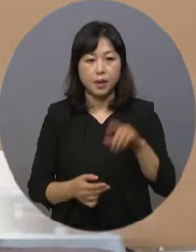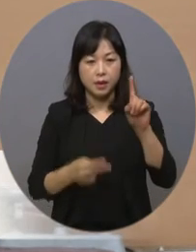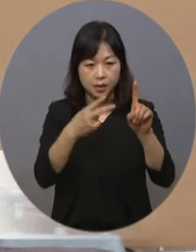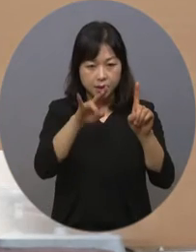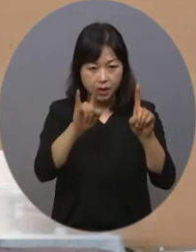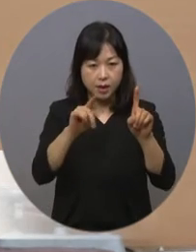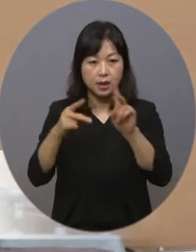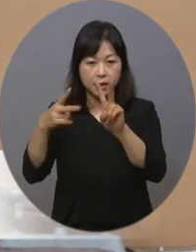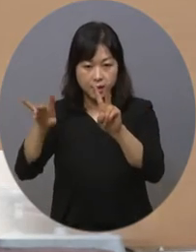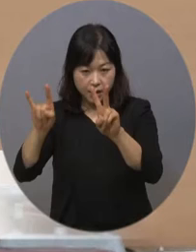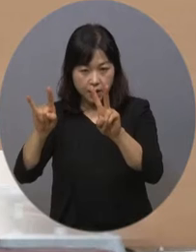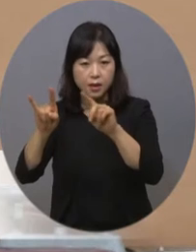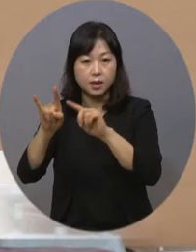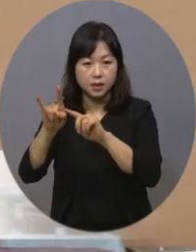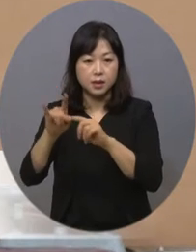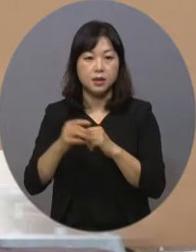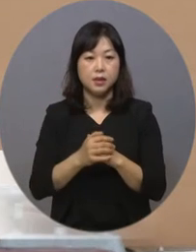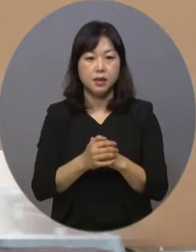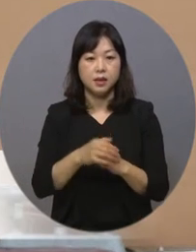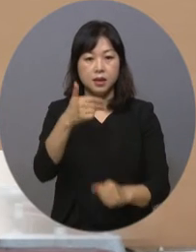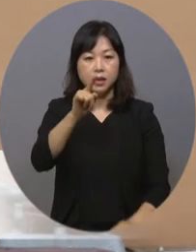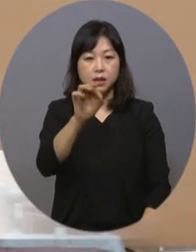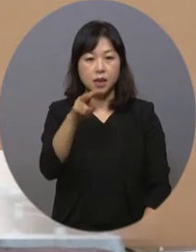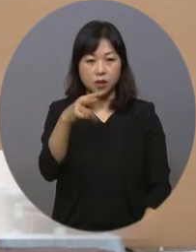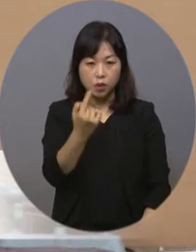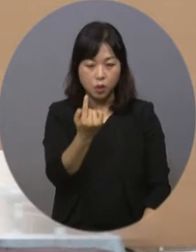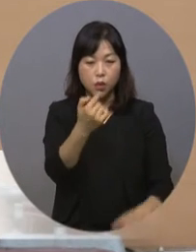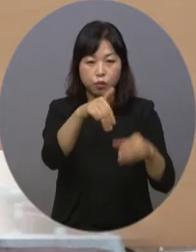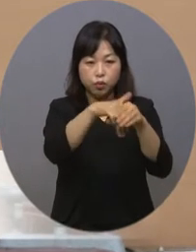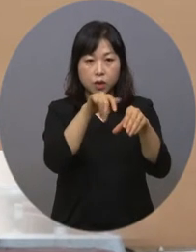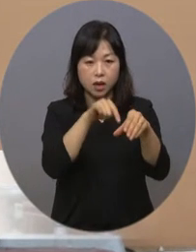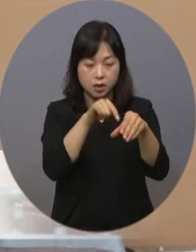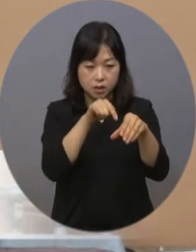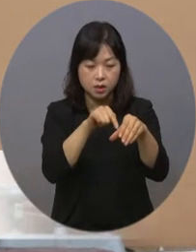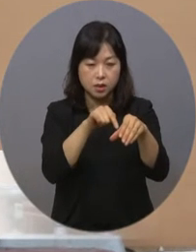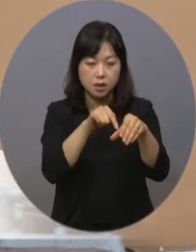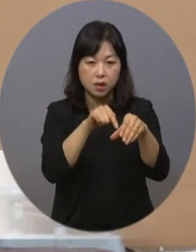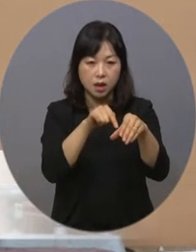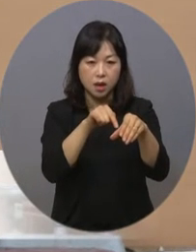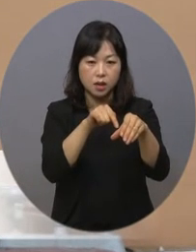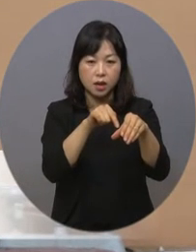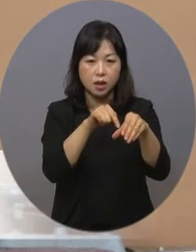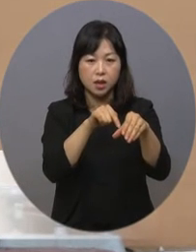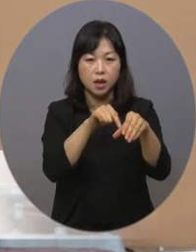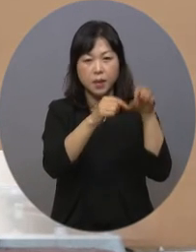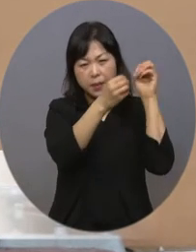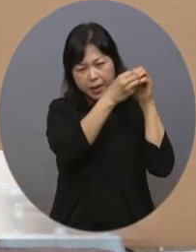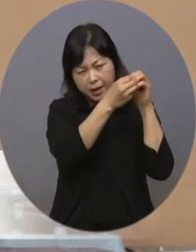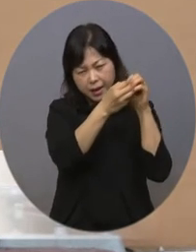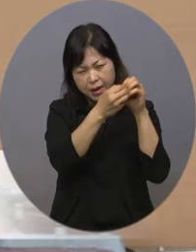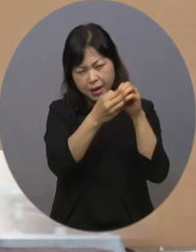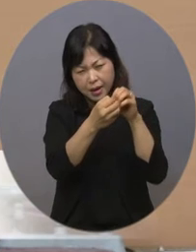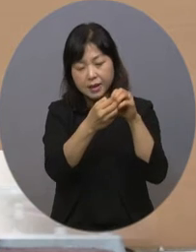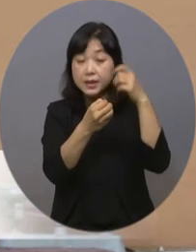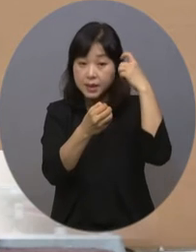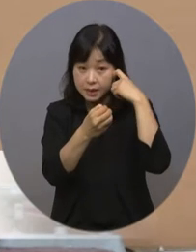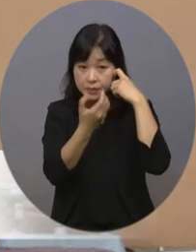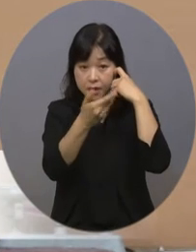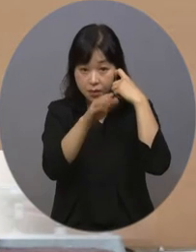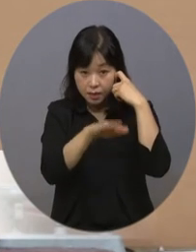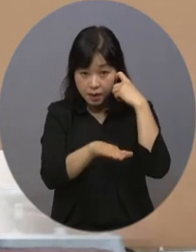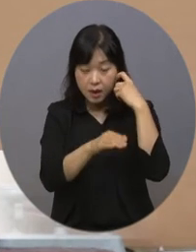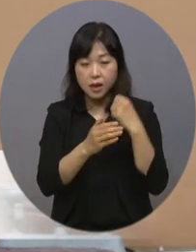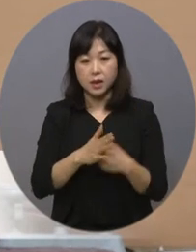2대까지는 사실상 이제 장도라는 그 문화 자체를 이제 좀 유지하는 느낌으로 갔지만은 저 같은 경우는 이제